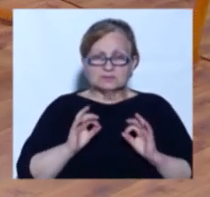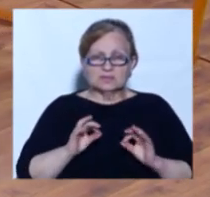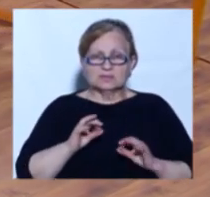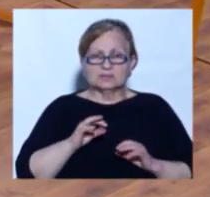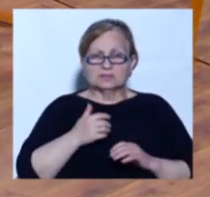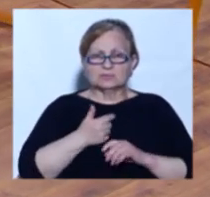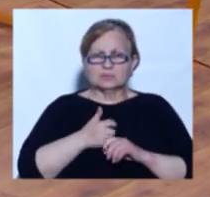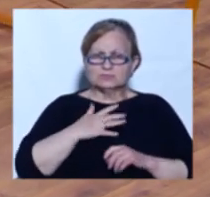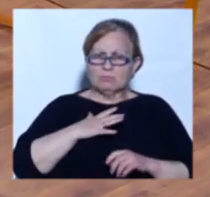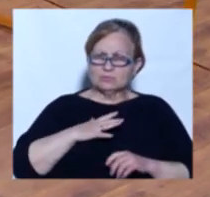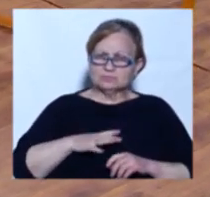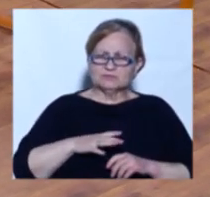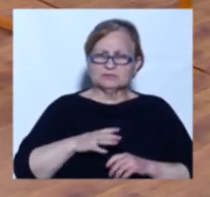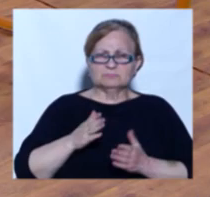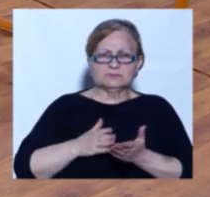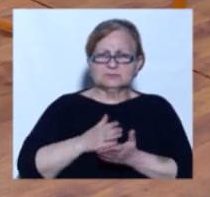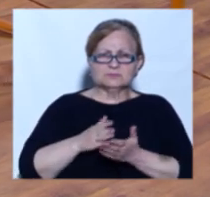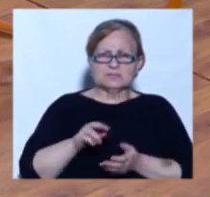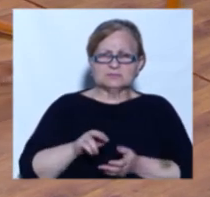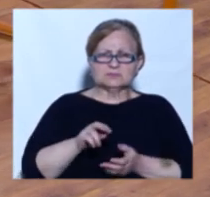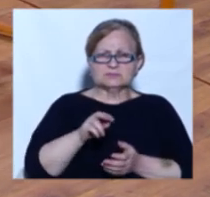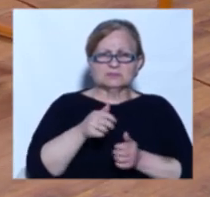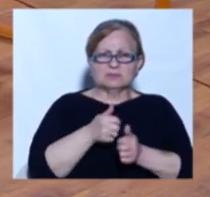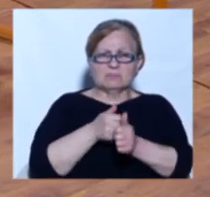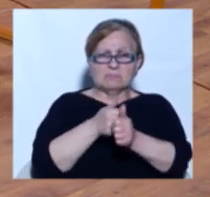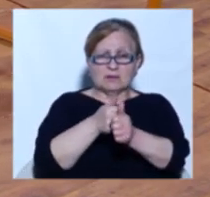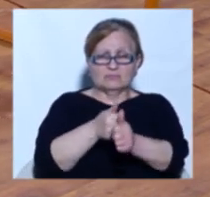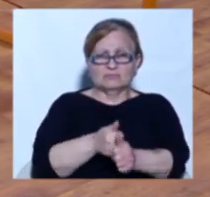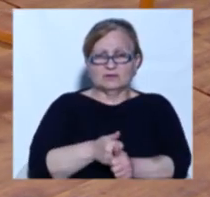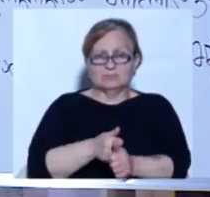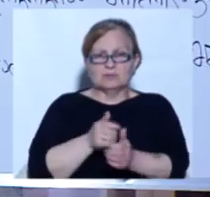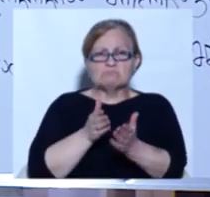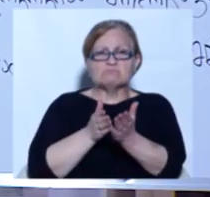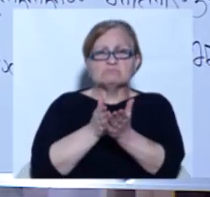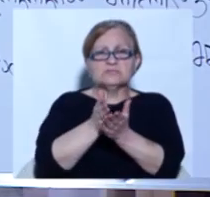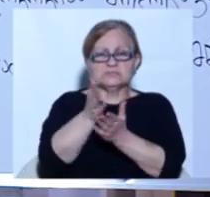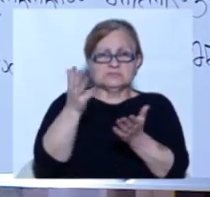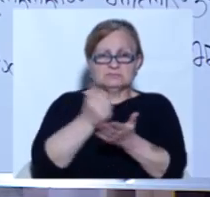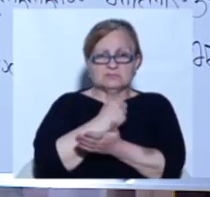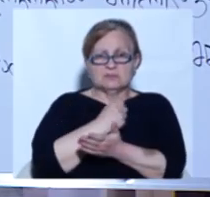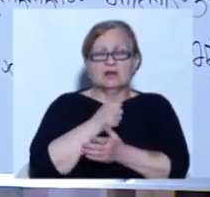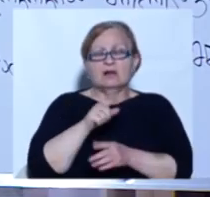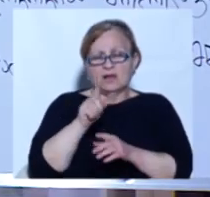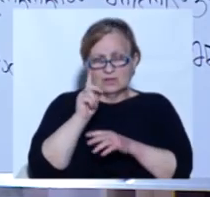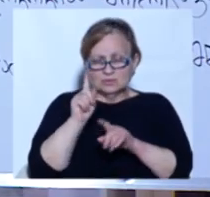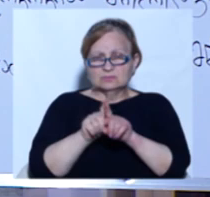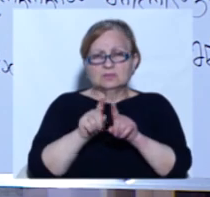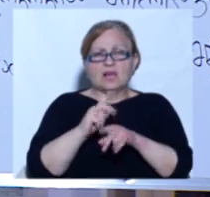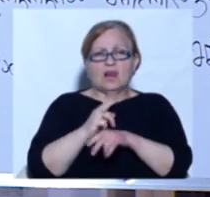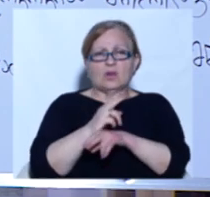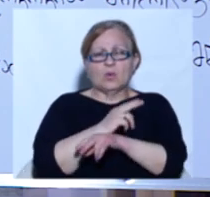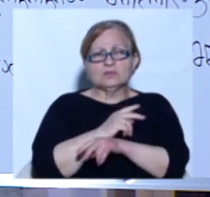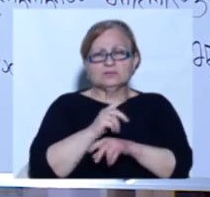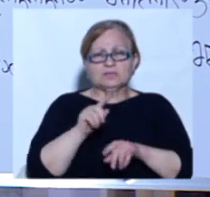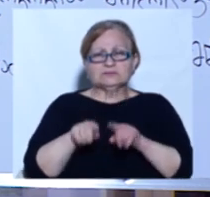ნებისყოფით მიუყვები ამ გზას და ყველაფერს აკეთებ მიზნის მისაღწევად, ლოკოკინას ნაბიჯებითაც კი მიაღწევ მწვერვალს.